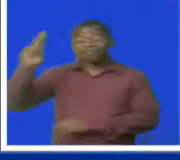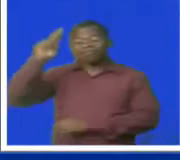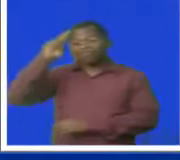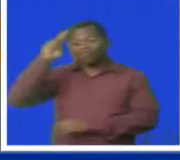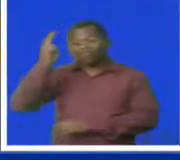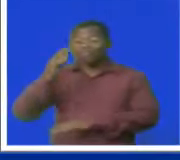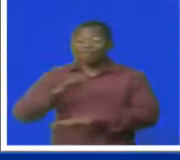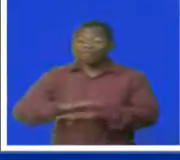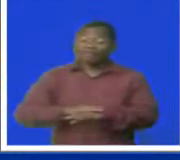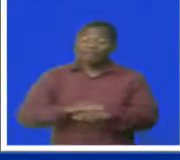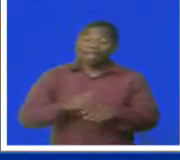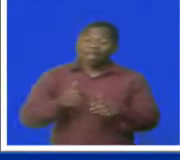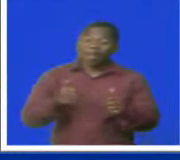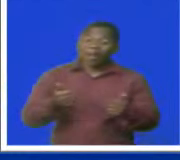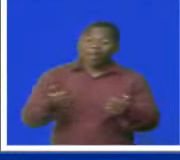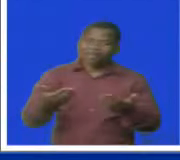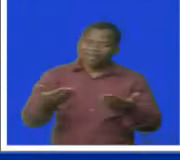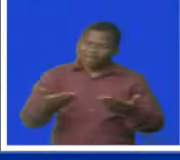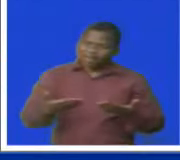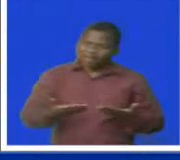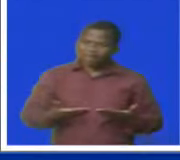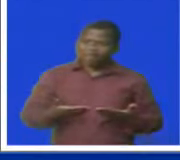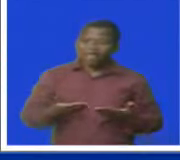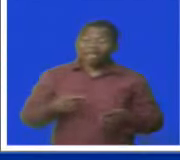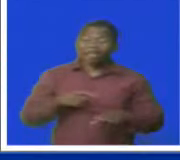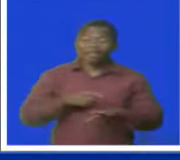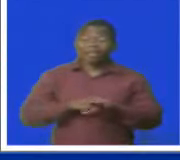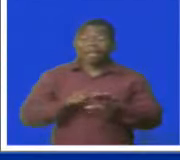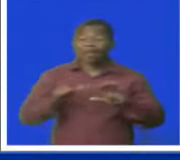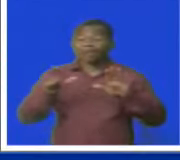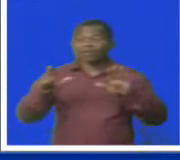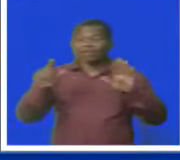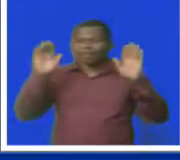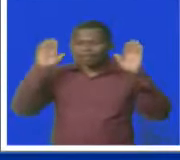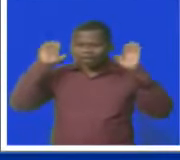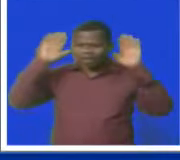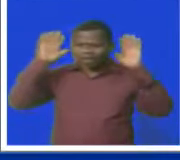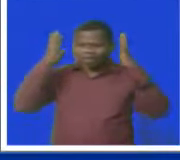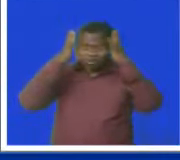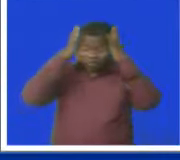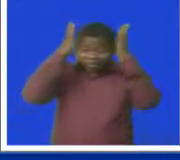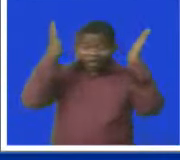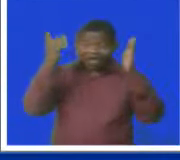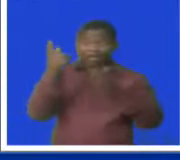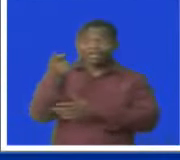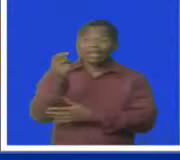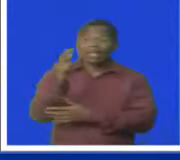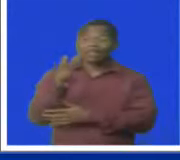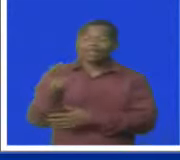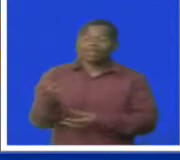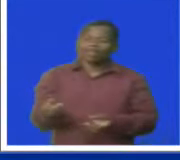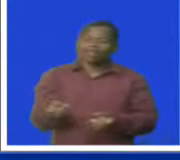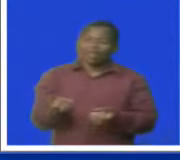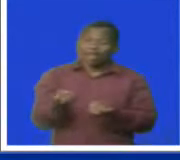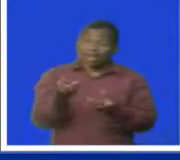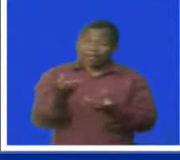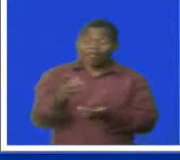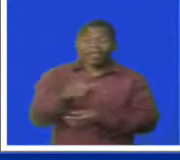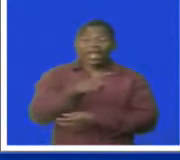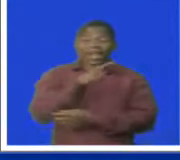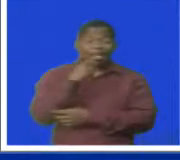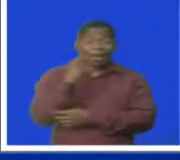Liyishonile maswati lamahle, liyishonile nina benkosi lenhle. Yemukelani Tindzaba tensimbi yesikhombisa. Udethulelwa